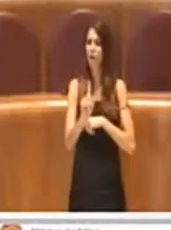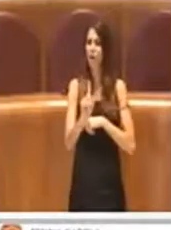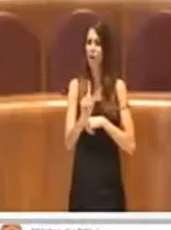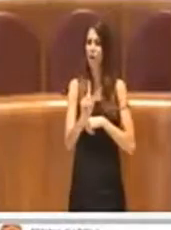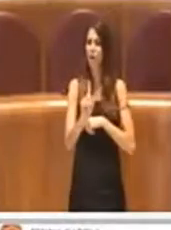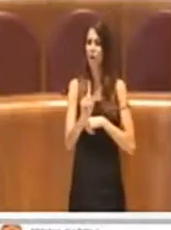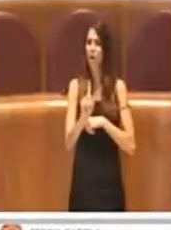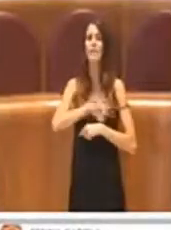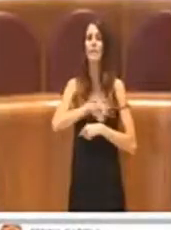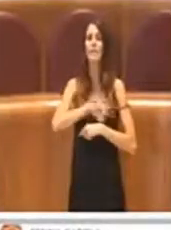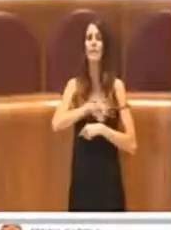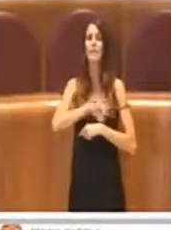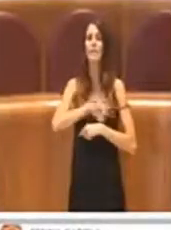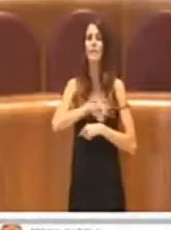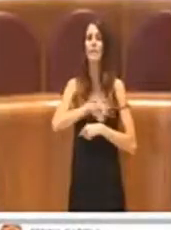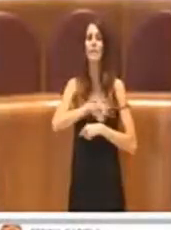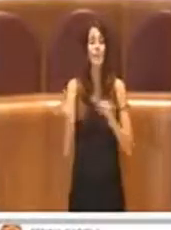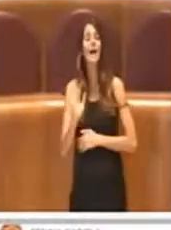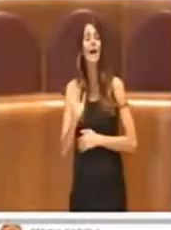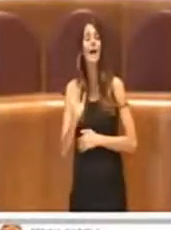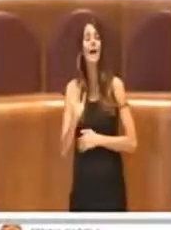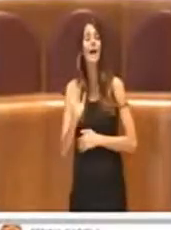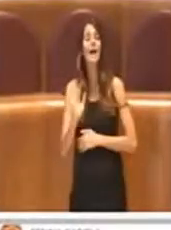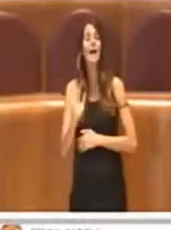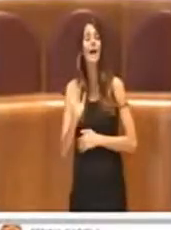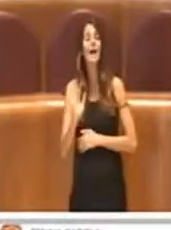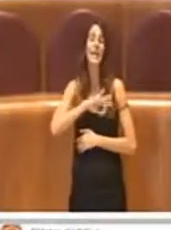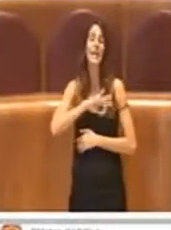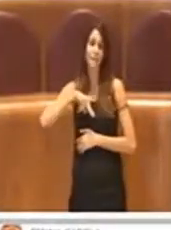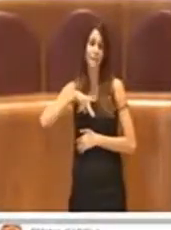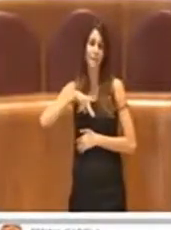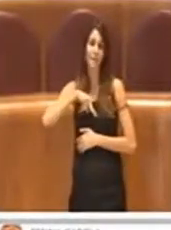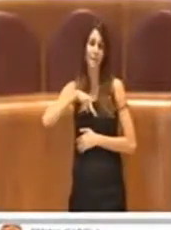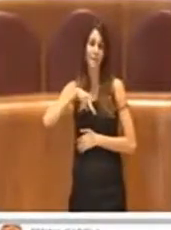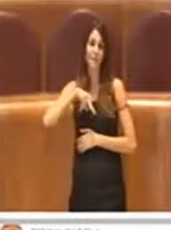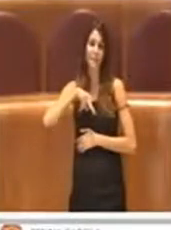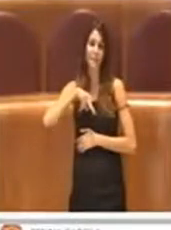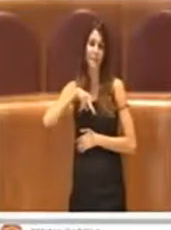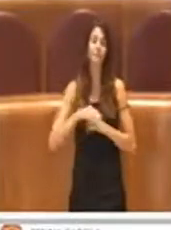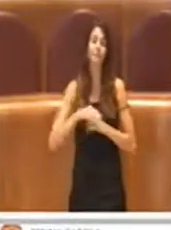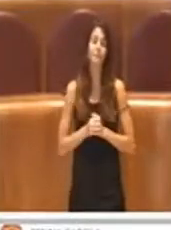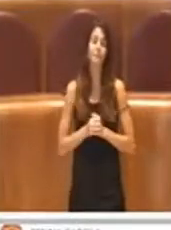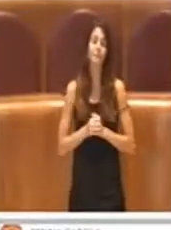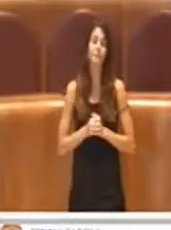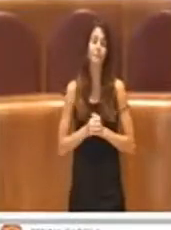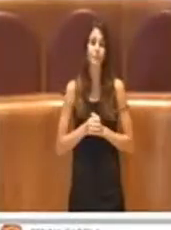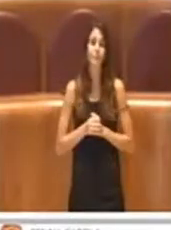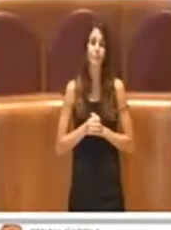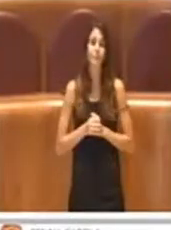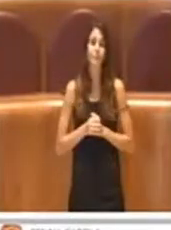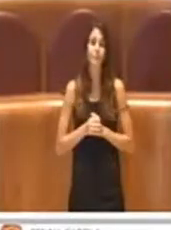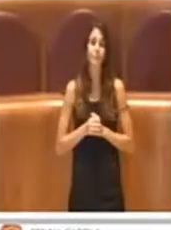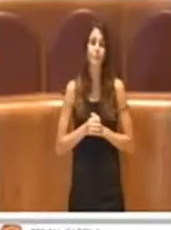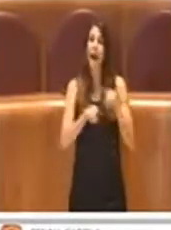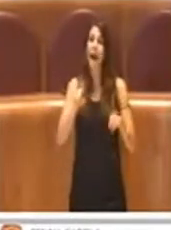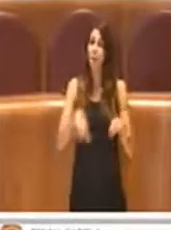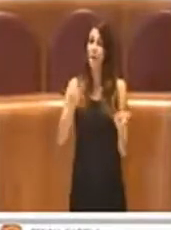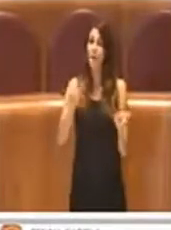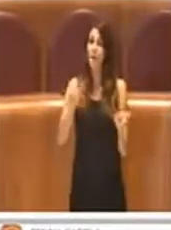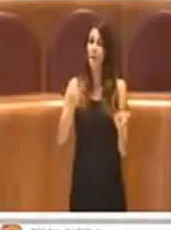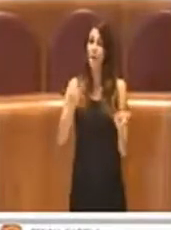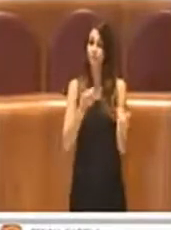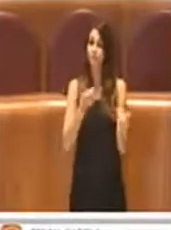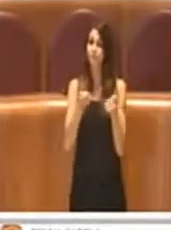pubblico piuttosto l'interesse privato del gestore e comunque alcuni gestori sono stati